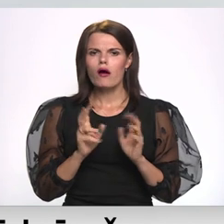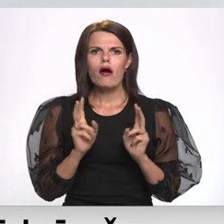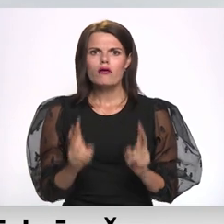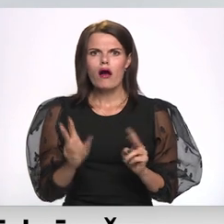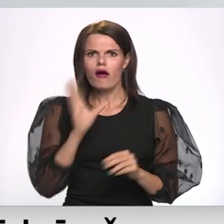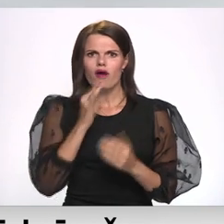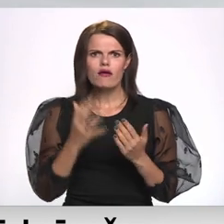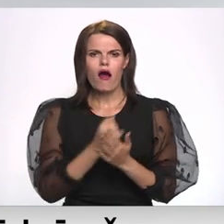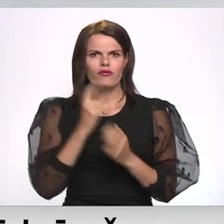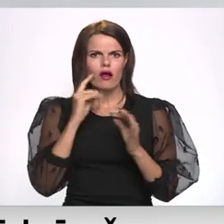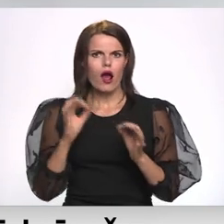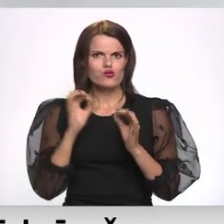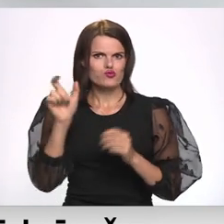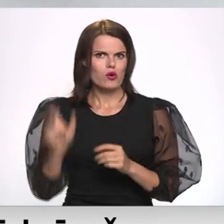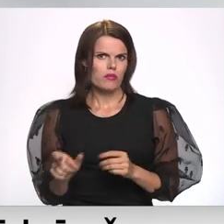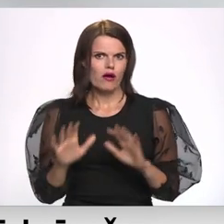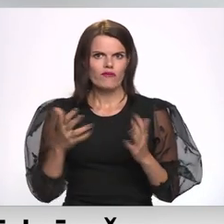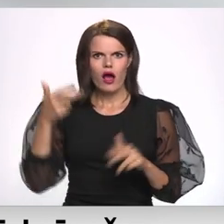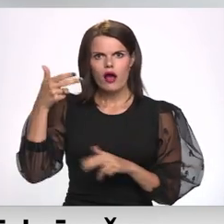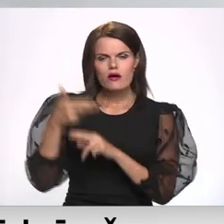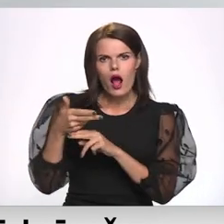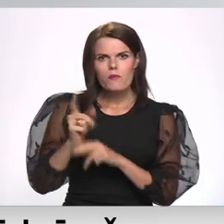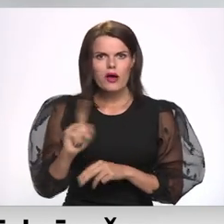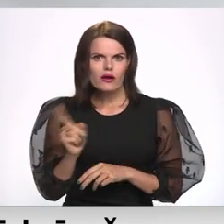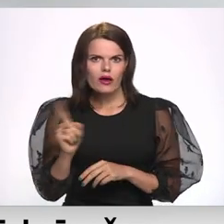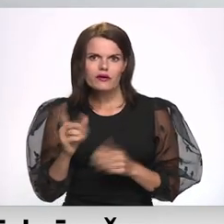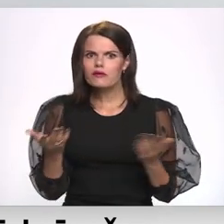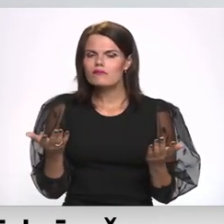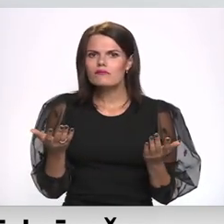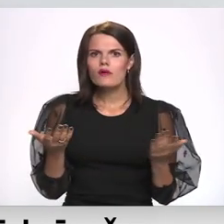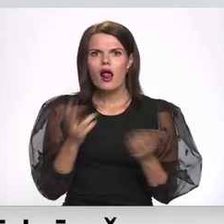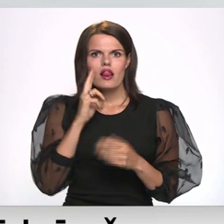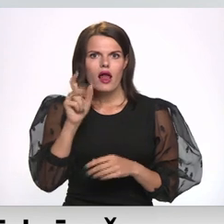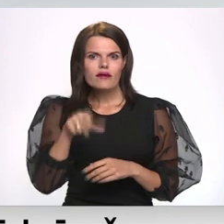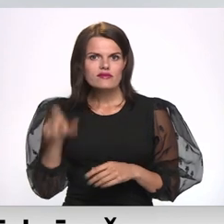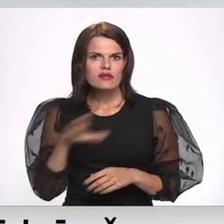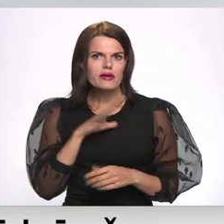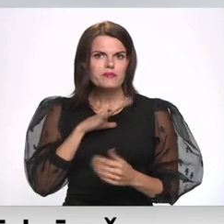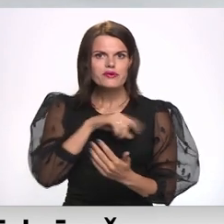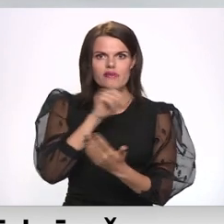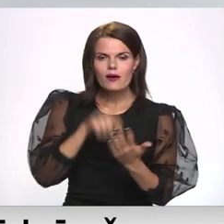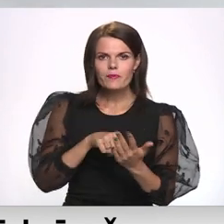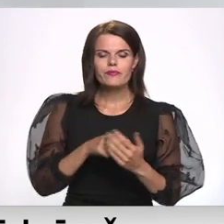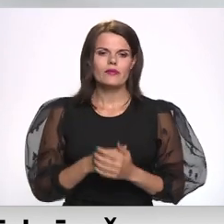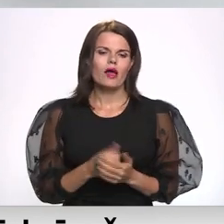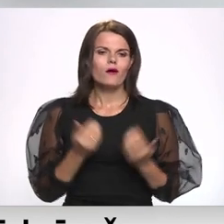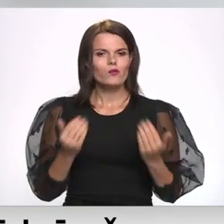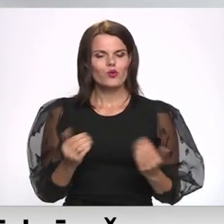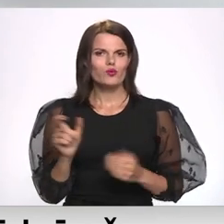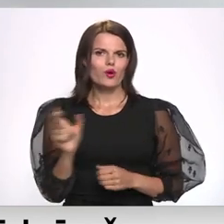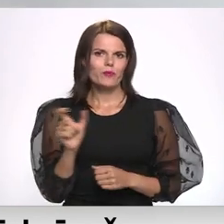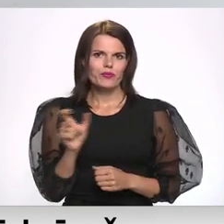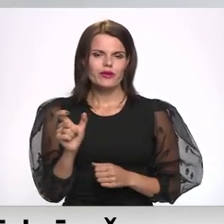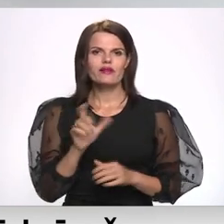iespējām atrast aizdomās turamos, vai tur ir kādas videokameras vai kādi liecinieki? Nu, uz doto